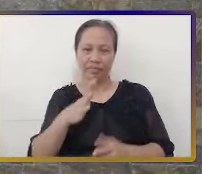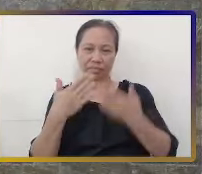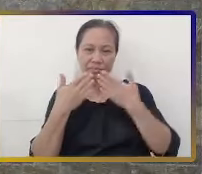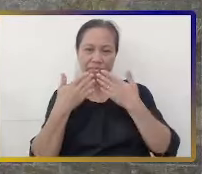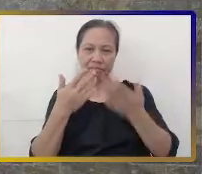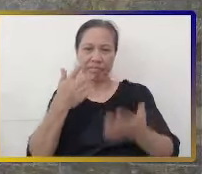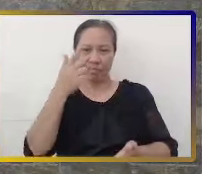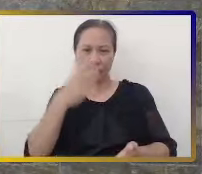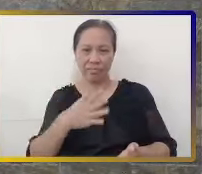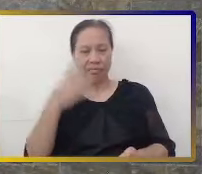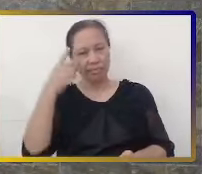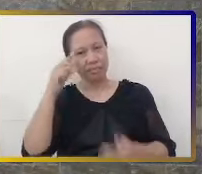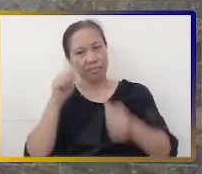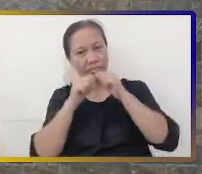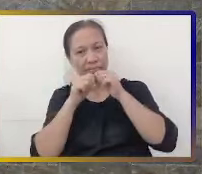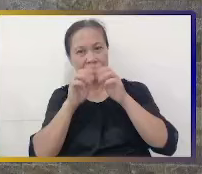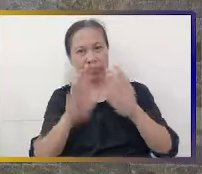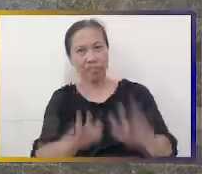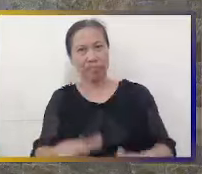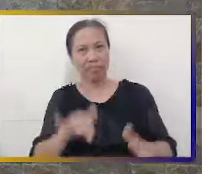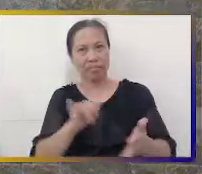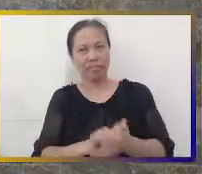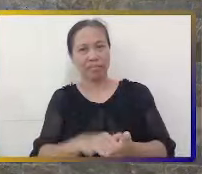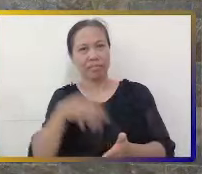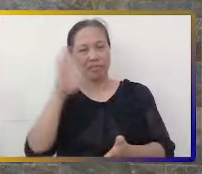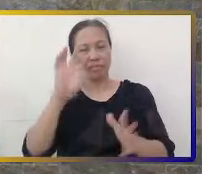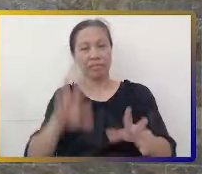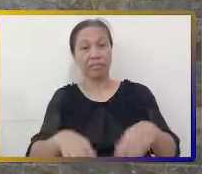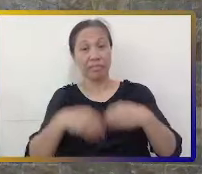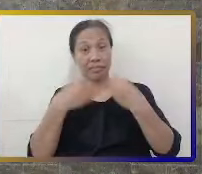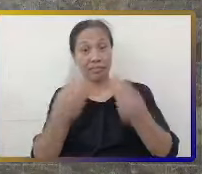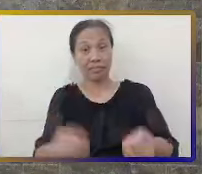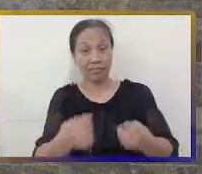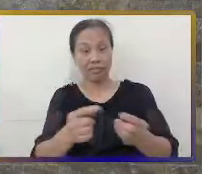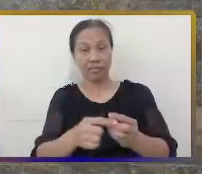for the blessings that he bestowed upon